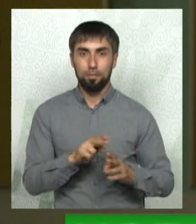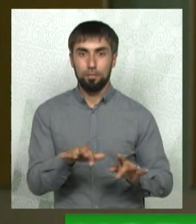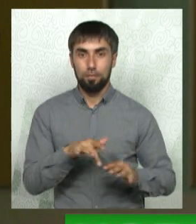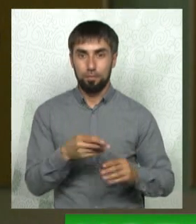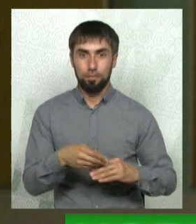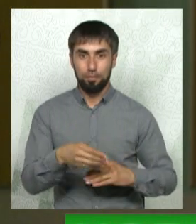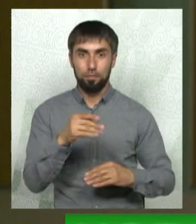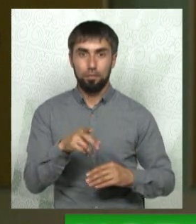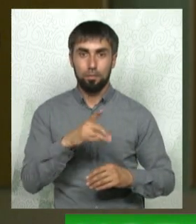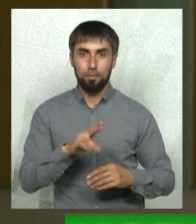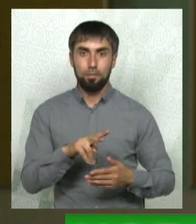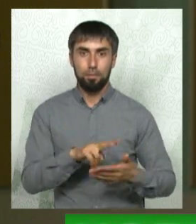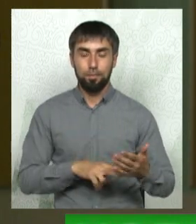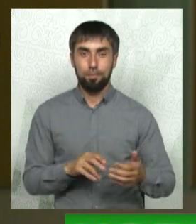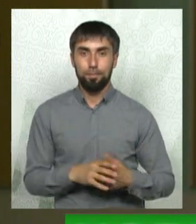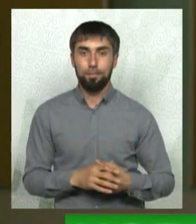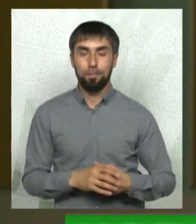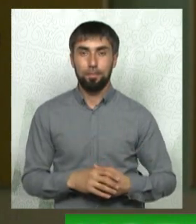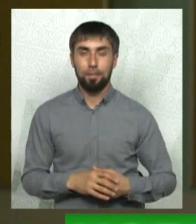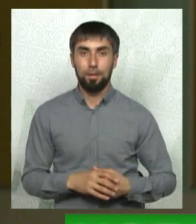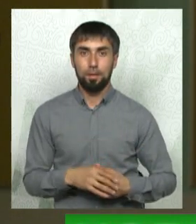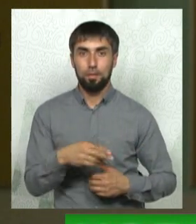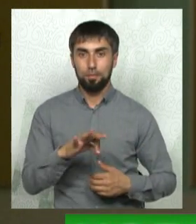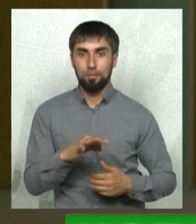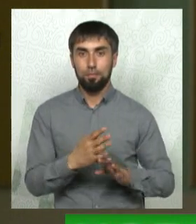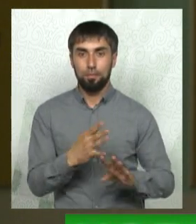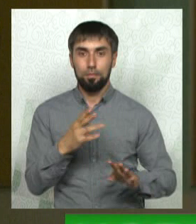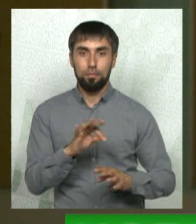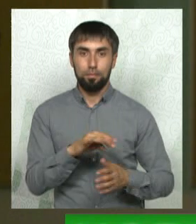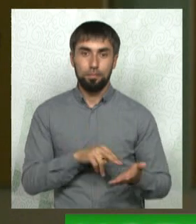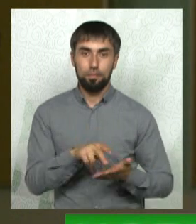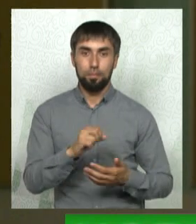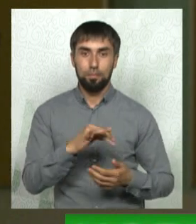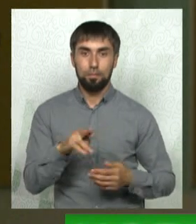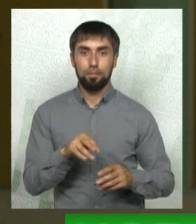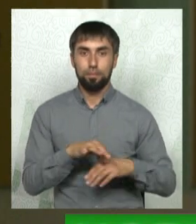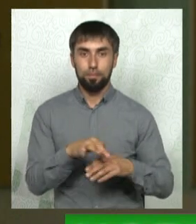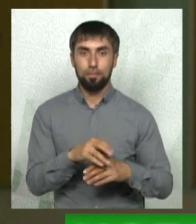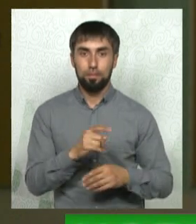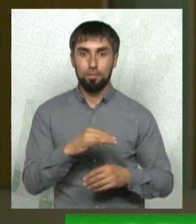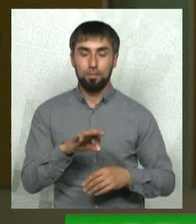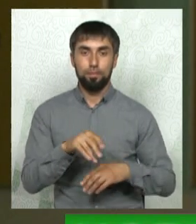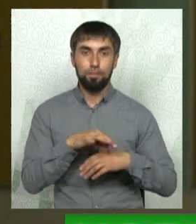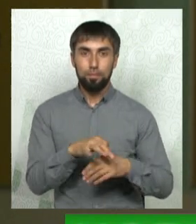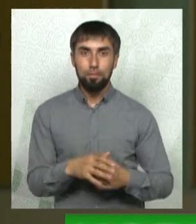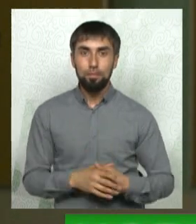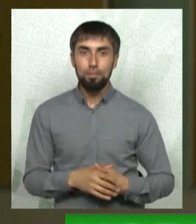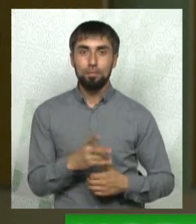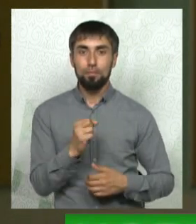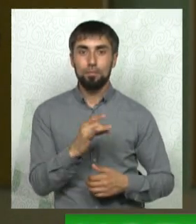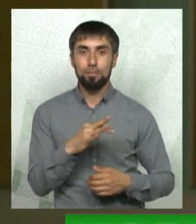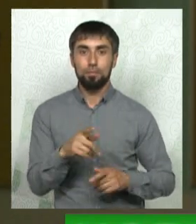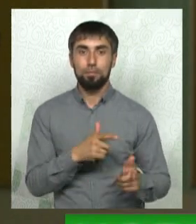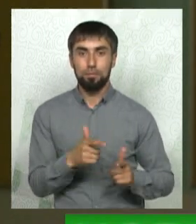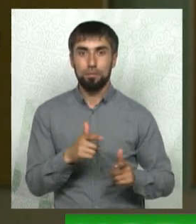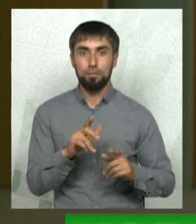С этими бланками регистрации по очередности заходят в аудиторию проведения. В аудитории проведения на станции